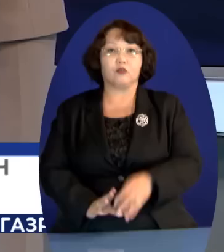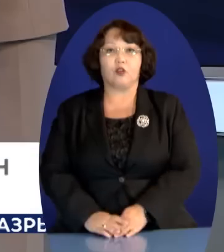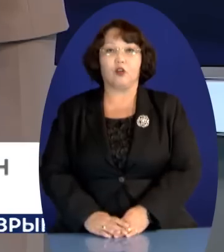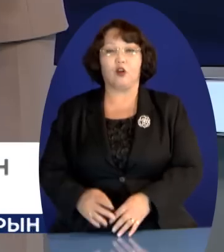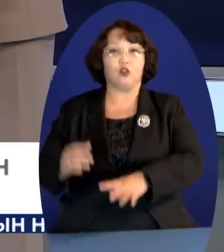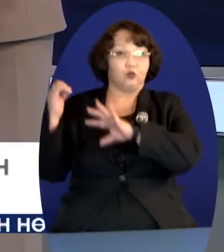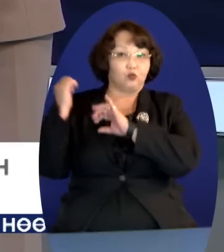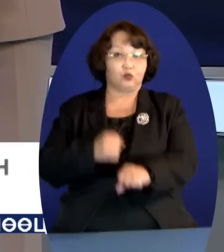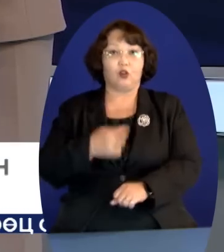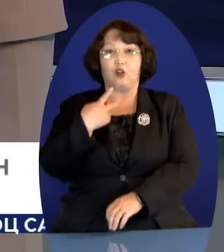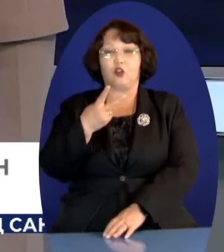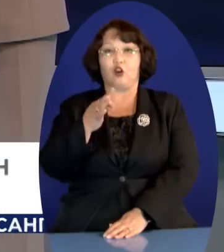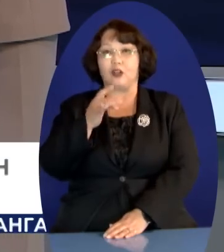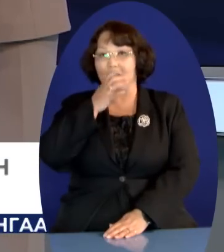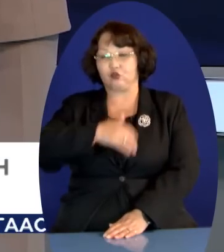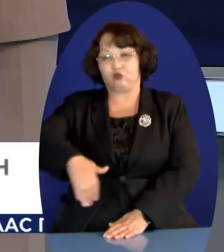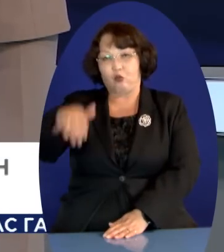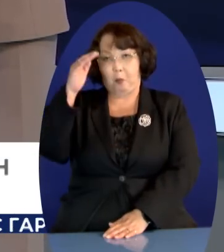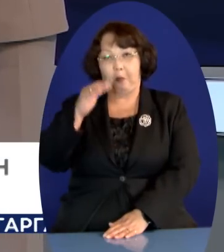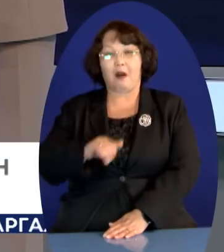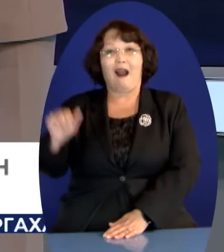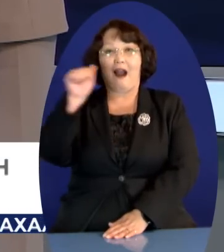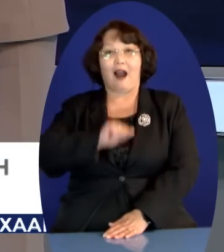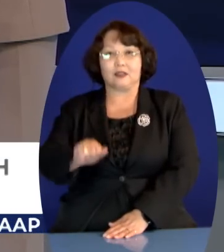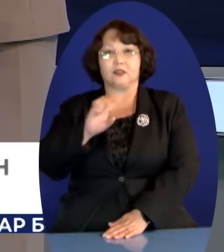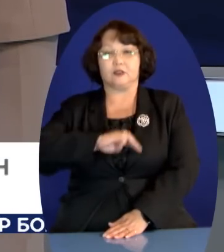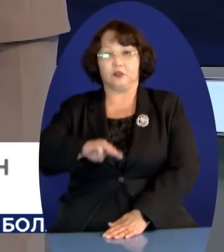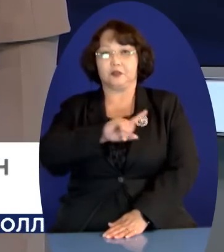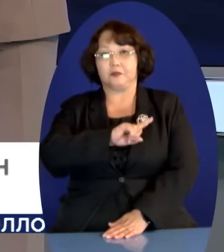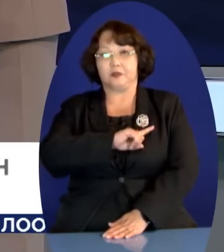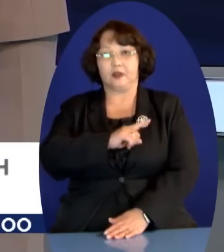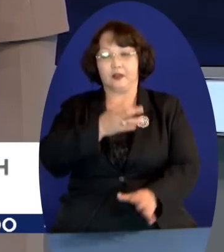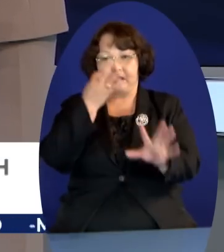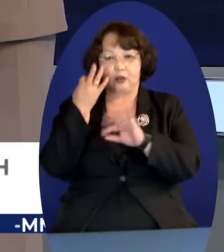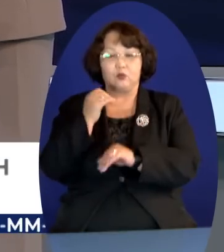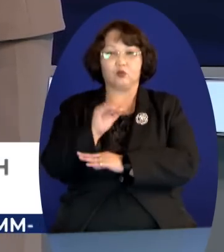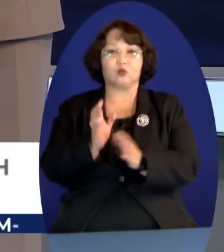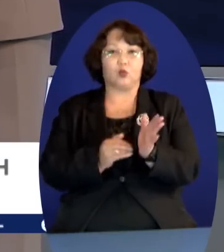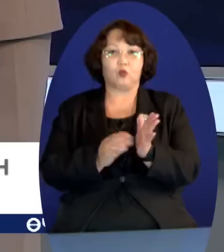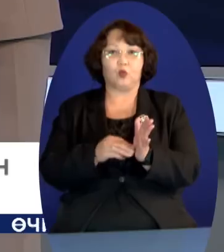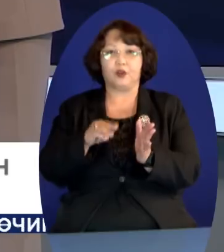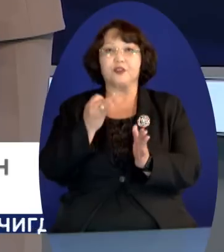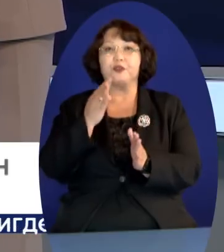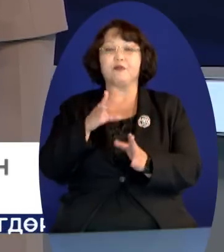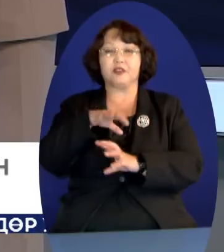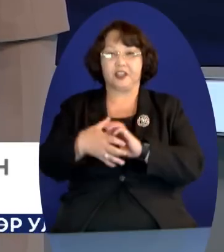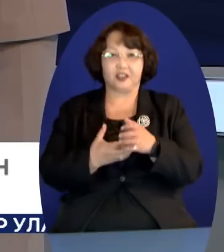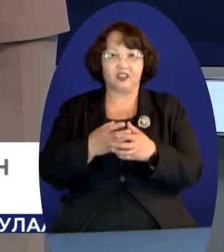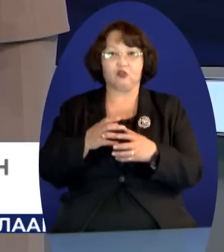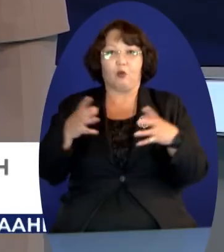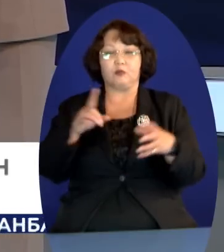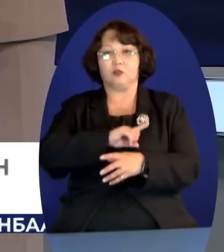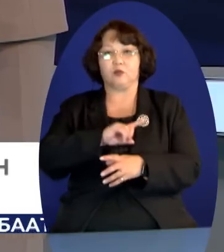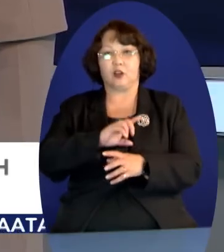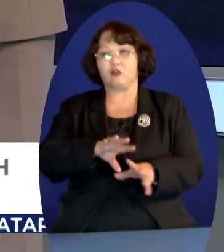Жуда бүхийн 2022 оны насанд хүрэгчдийн Аз ТВ аварга шалгаруулах тэмцээг эхлэхэд 8 өдөр үлдээд байна. ТВ-ийн аварга шалгаруулах тэмцээнд оролцох